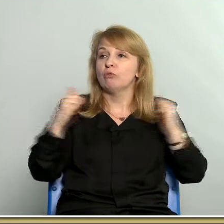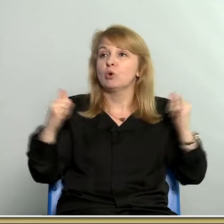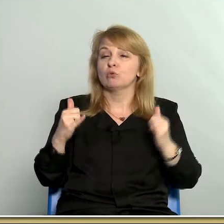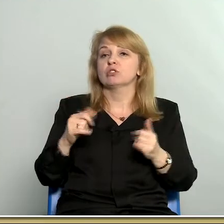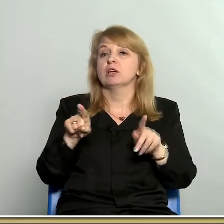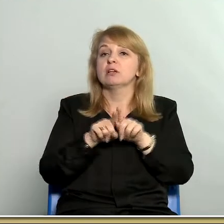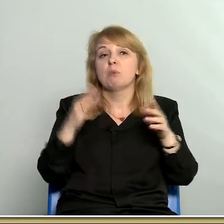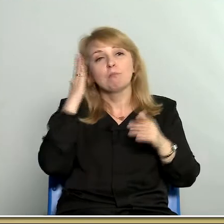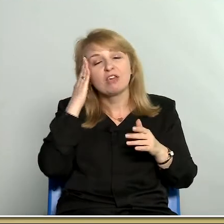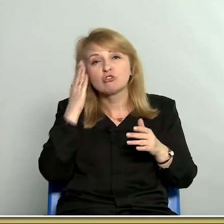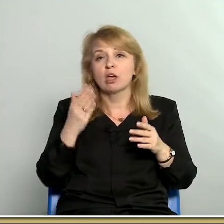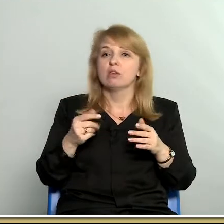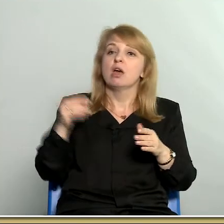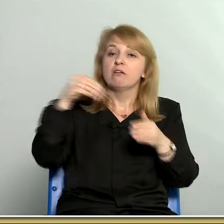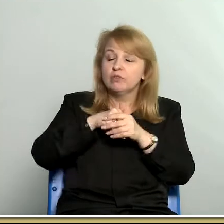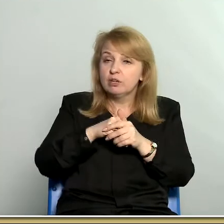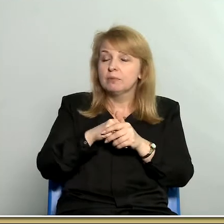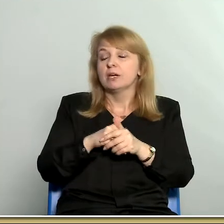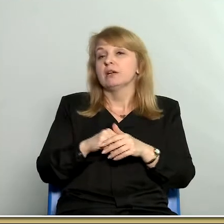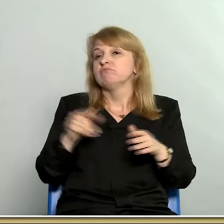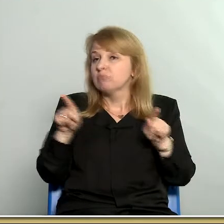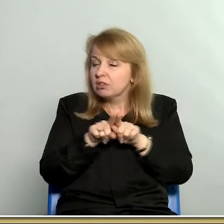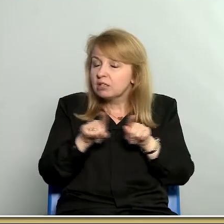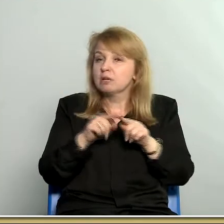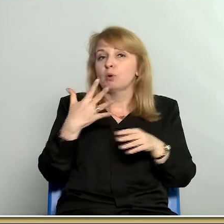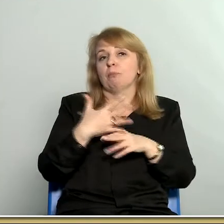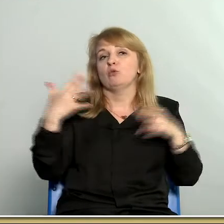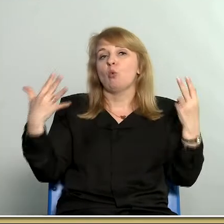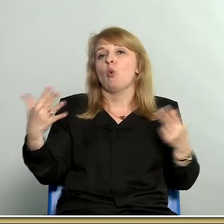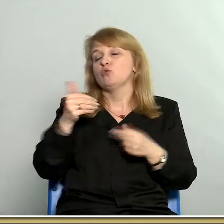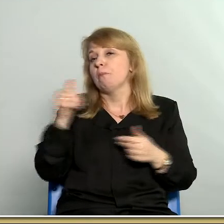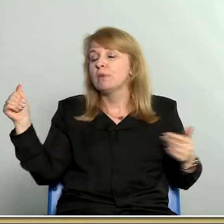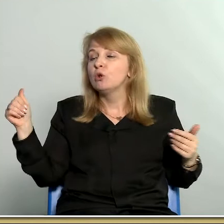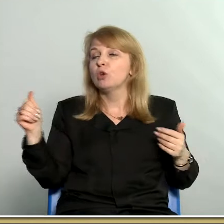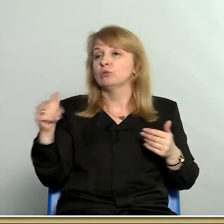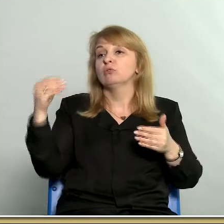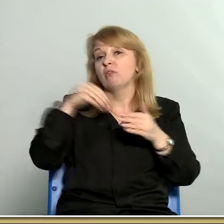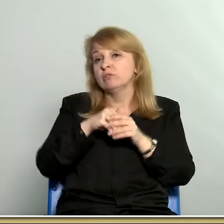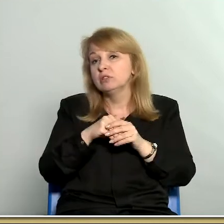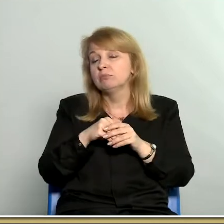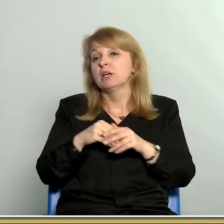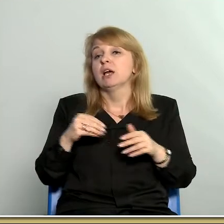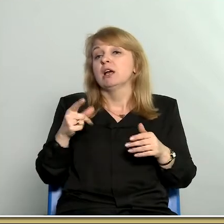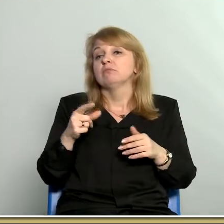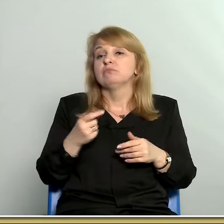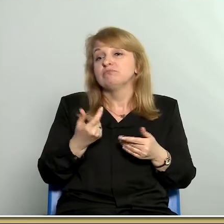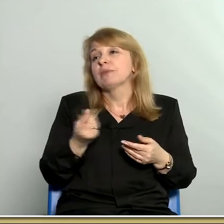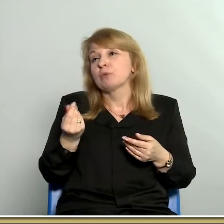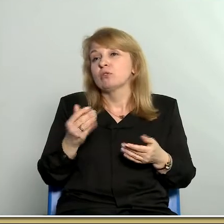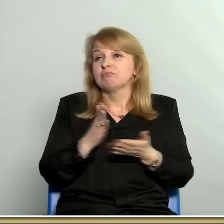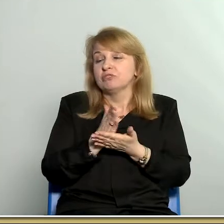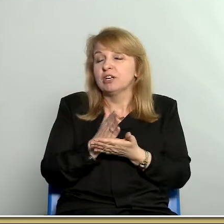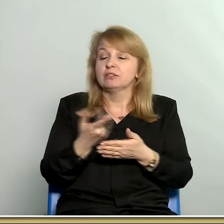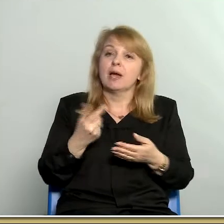wspólnych części mieszkalnictwa. Także 58 milionów złotych, myślę, że relatywnie niewielka kwota i w działaniu